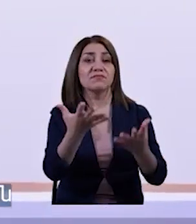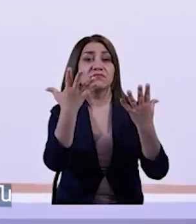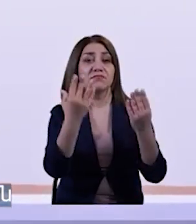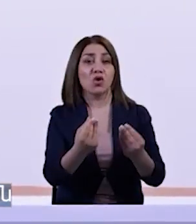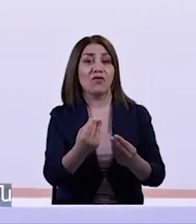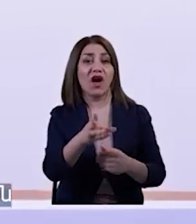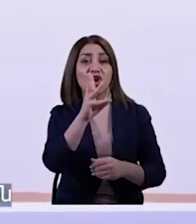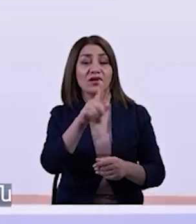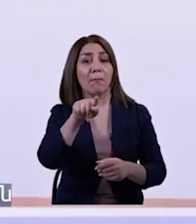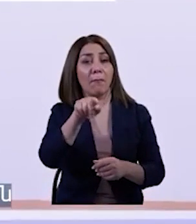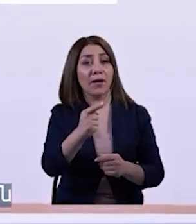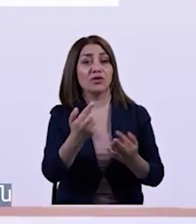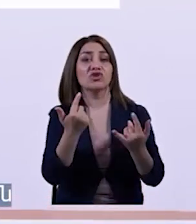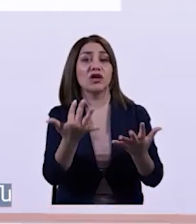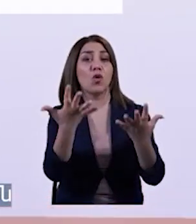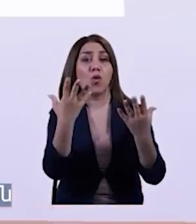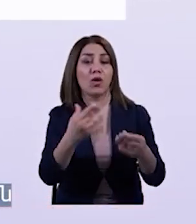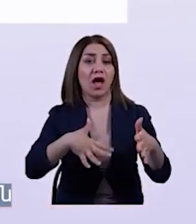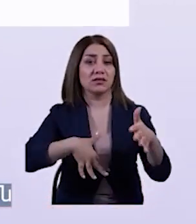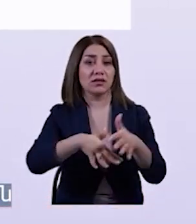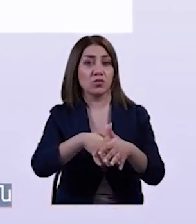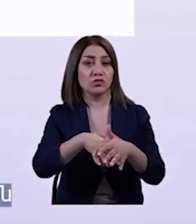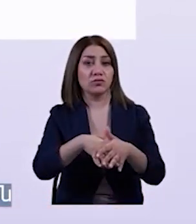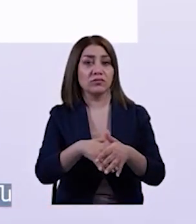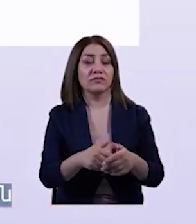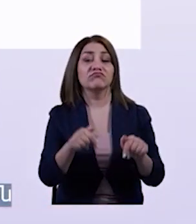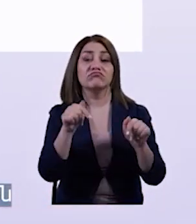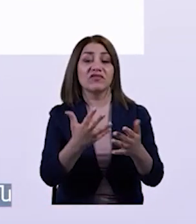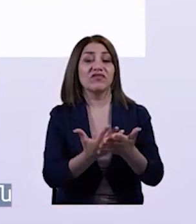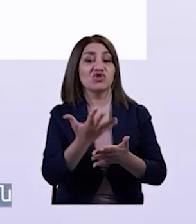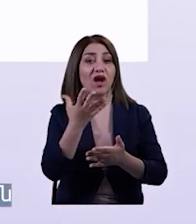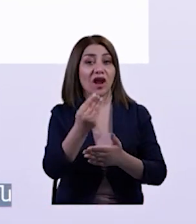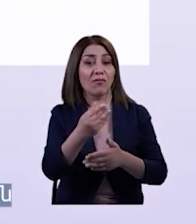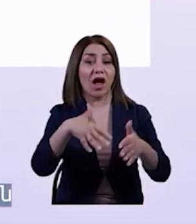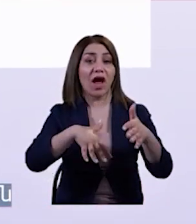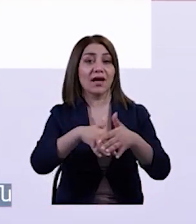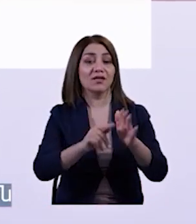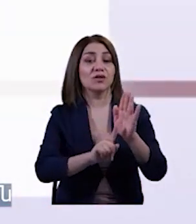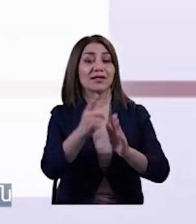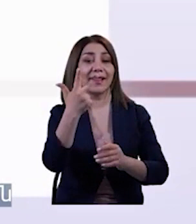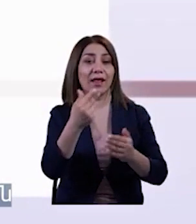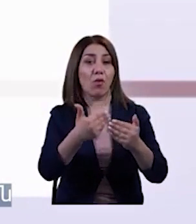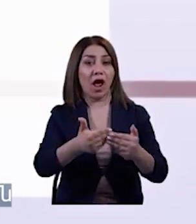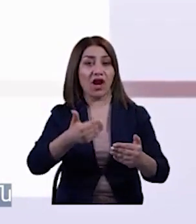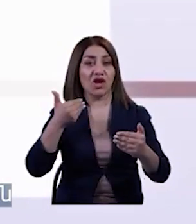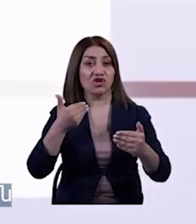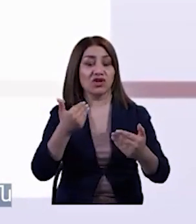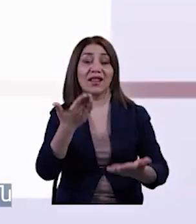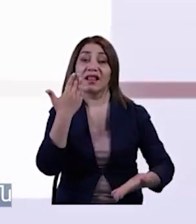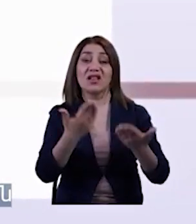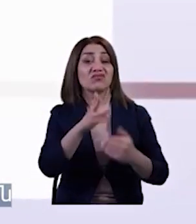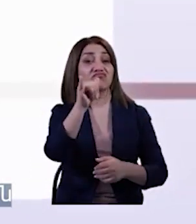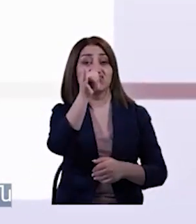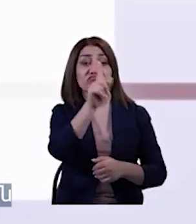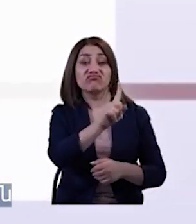աշխատողի միջին օրական աշխատավարձը բազմապատկած տրամադրվող արձակուրդի օրերի թվով։ Ընդ որում, վճարումը կատարվում է արձակուրդը սկսելուց 3 օր